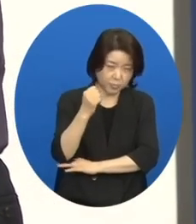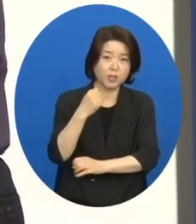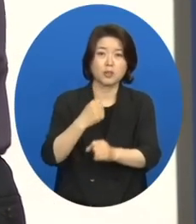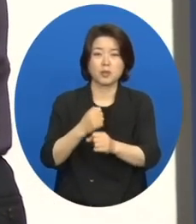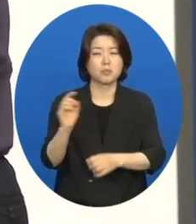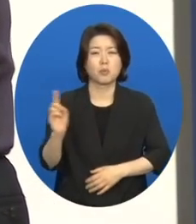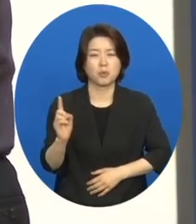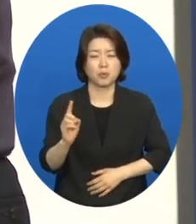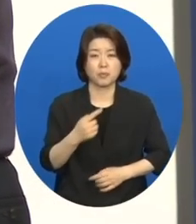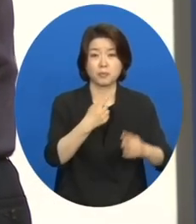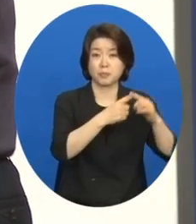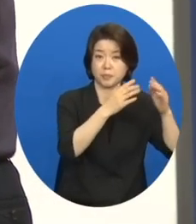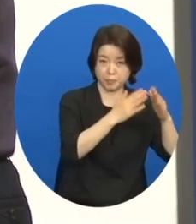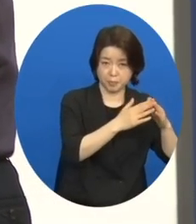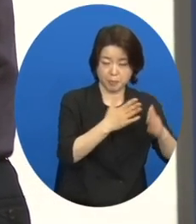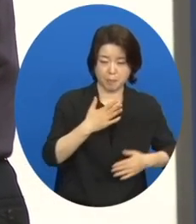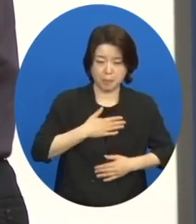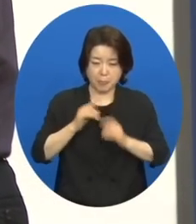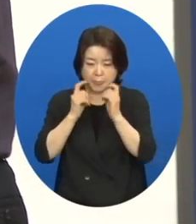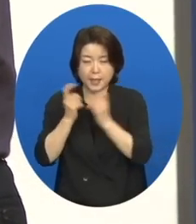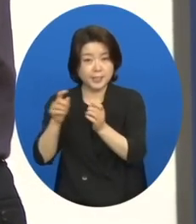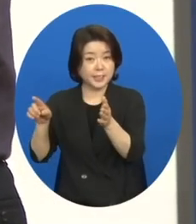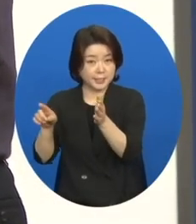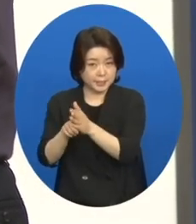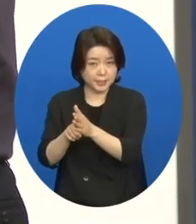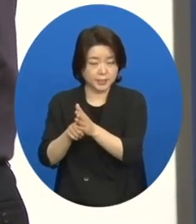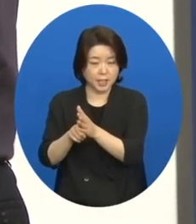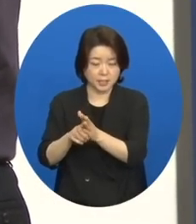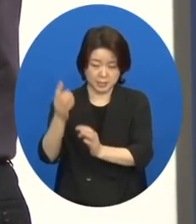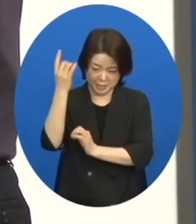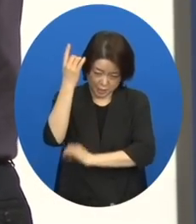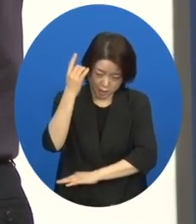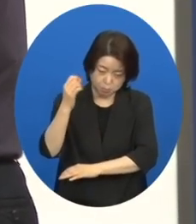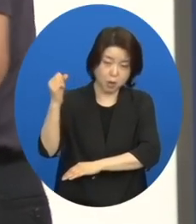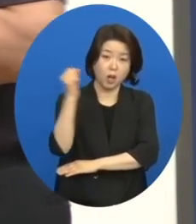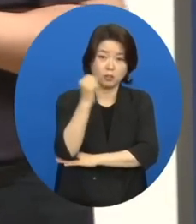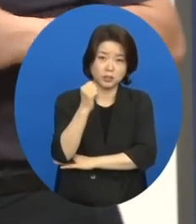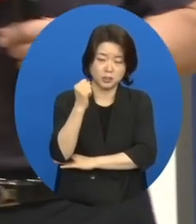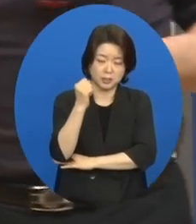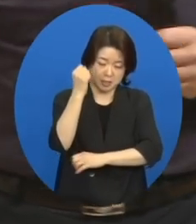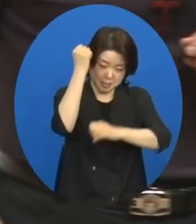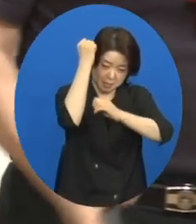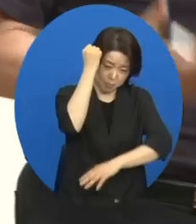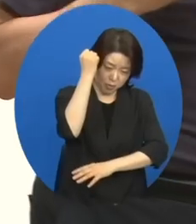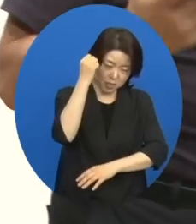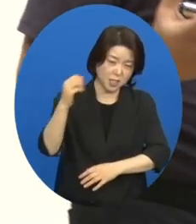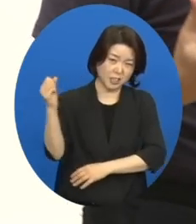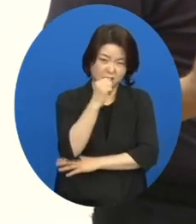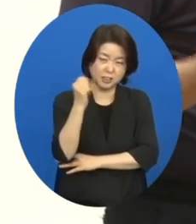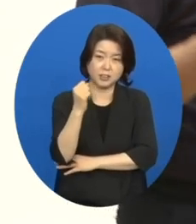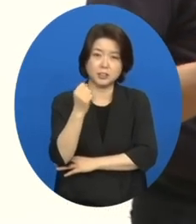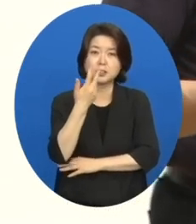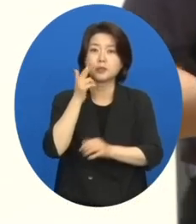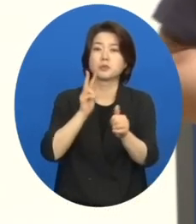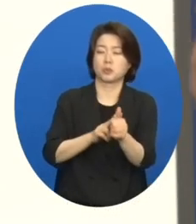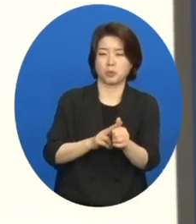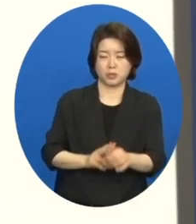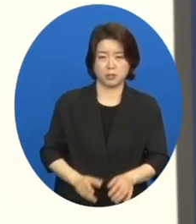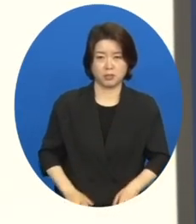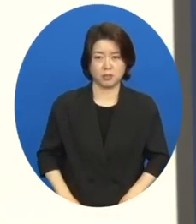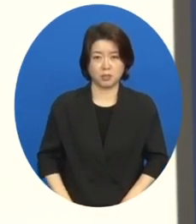교회와 내 개인의 신앙의 이 근간을 흔들어 뿌리째 흔드는 도전을 우리가